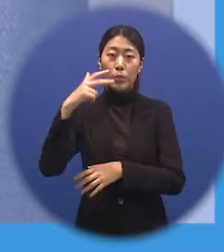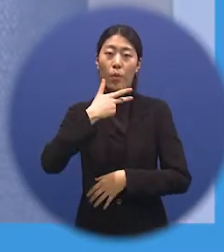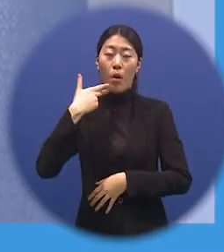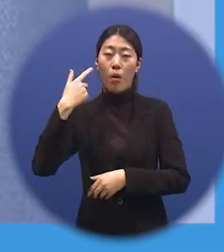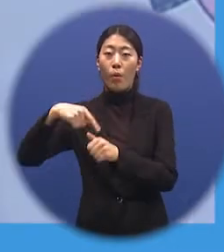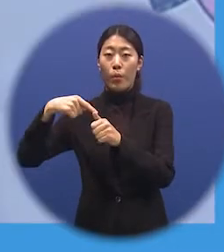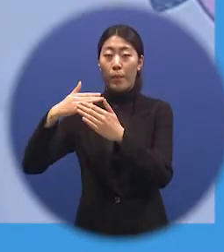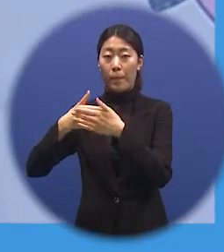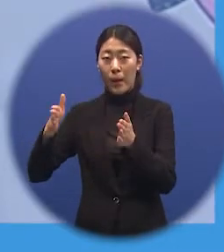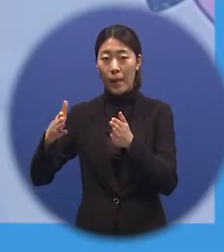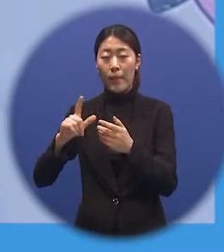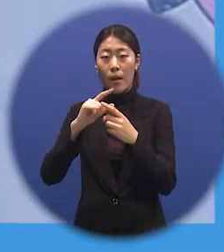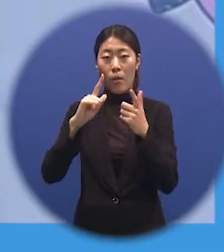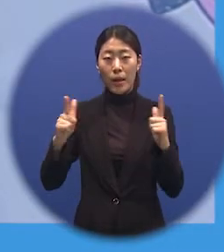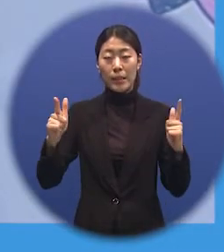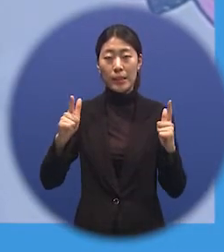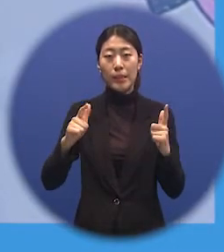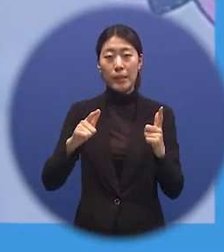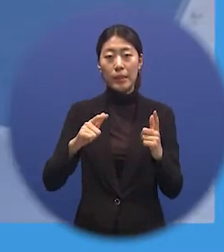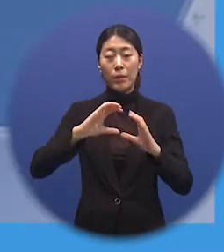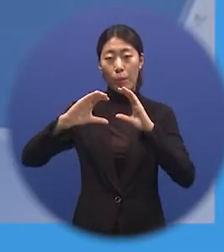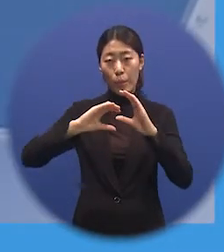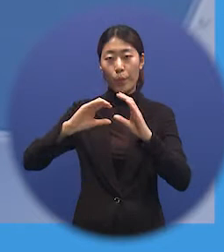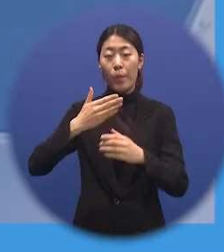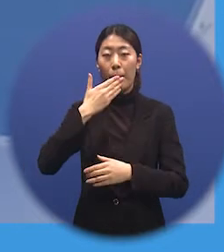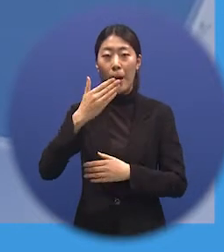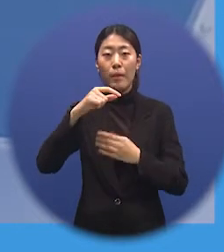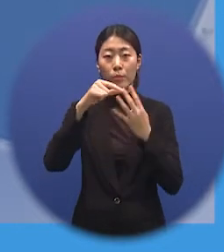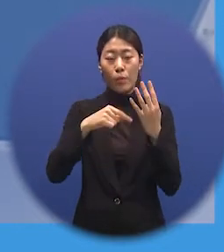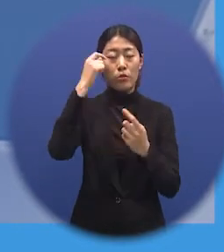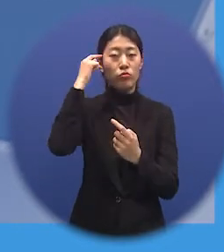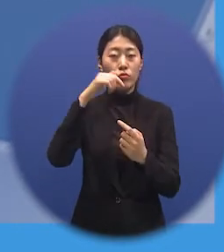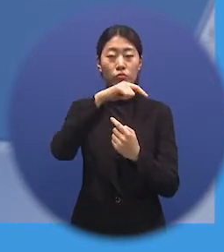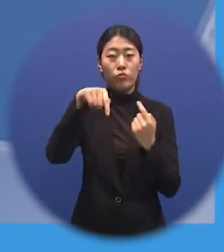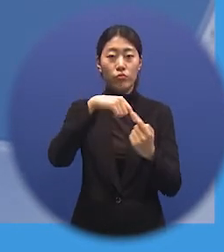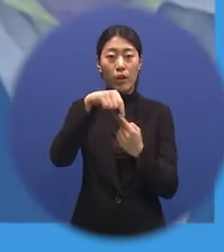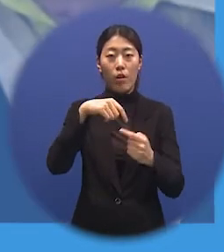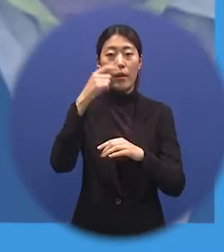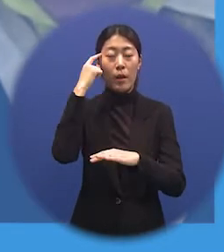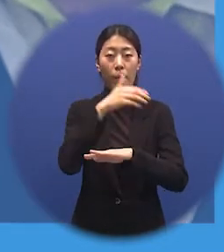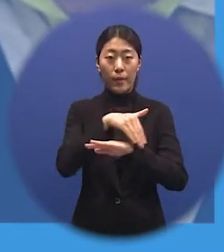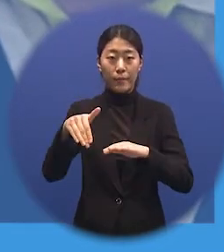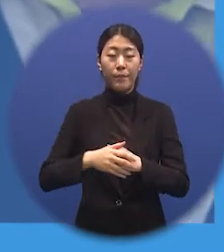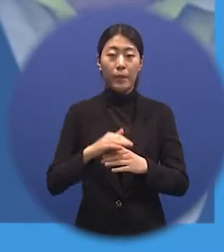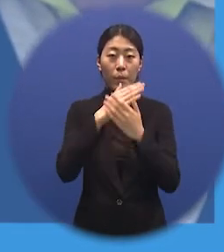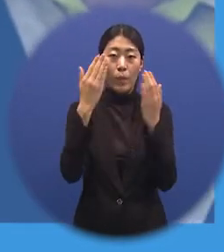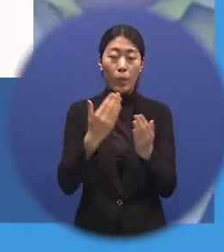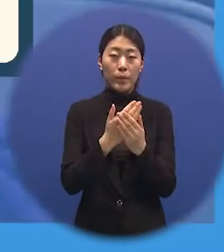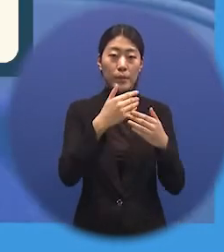기초 영어 교육이 진행될 보충반을 비롯해 다양한 세대와 교류하고 소통할 수 있는 프로그램이 운영될